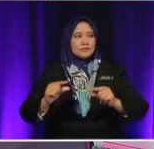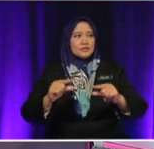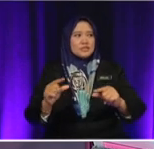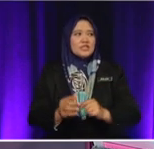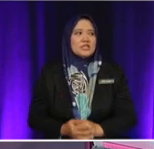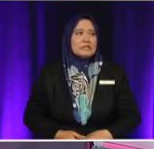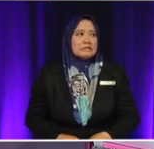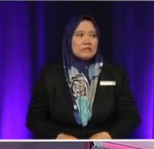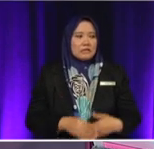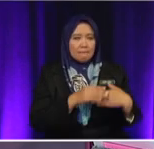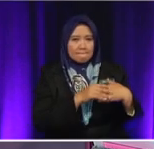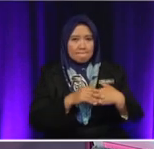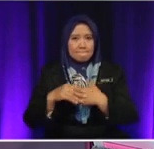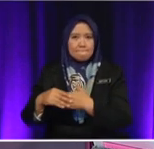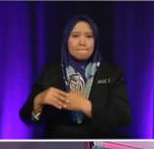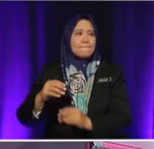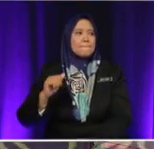Okey, Zulaika.